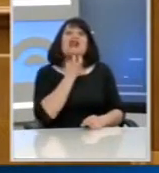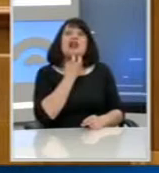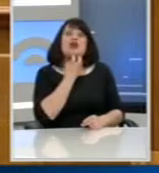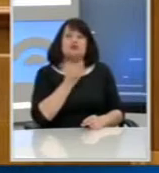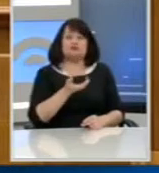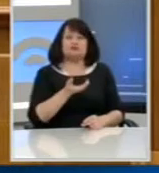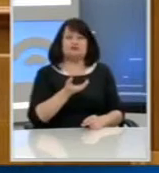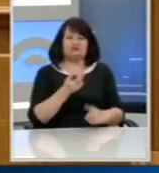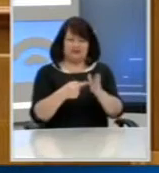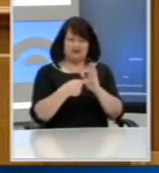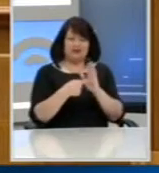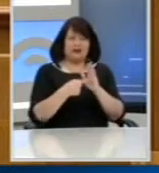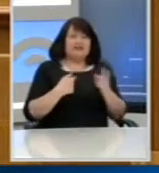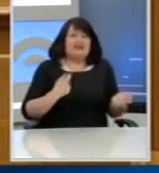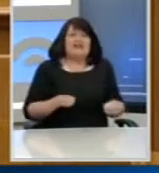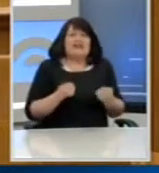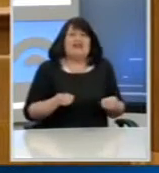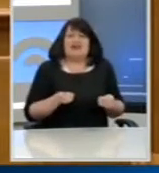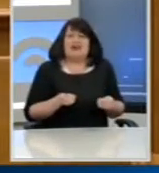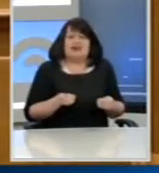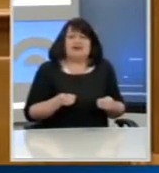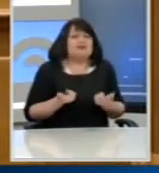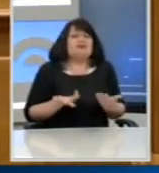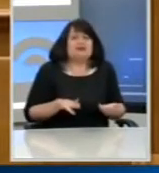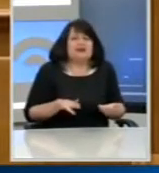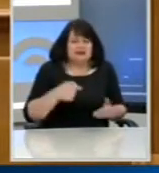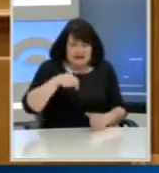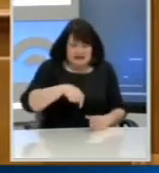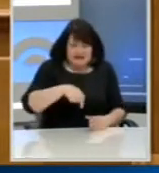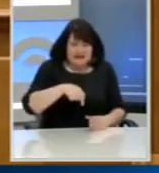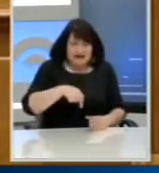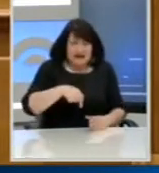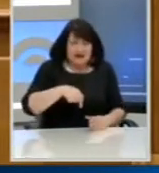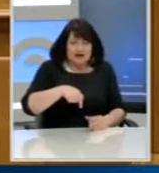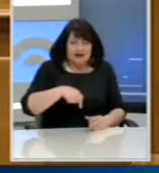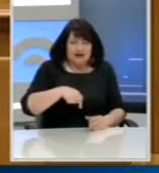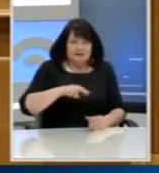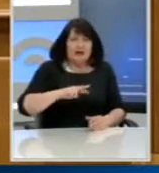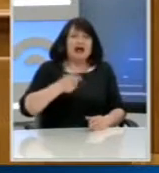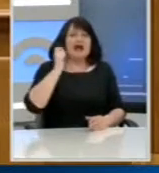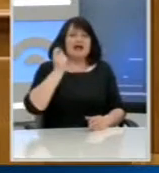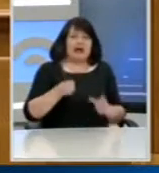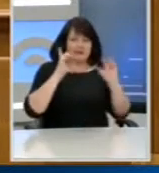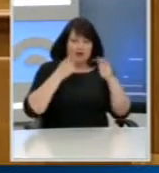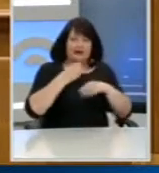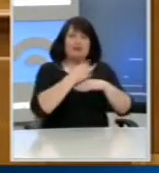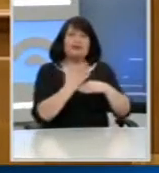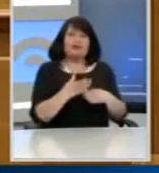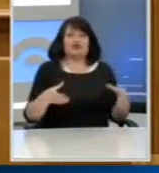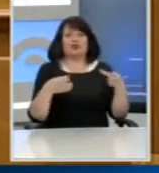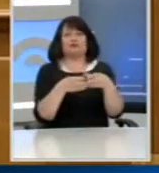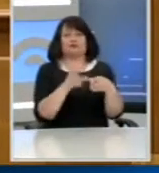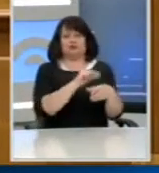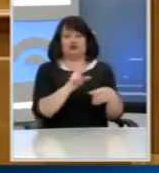το δείγμα του τι ακριβώς συμβαίνει. Το ότι σήμερα αξιωματική αντιπολίτευση και ΠΑΣΟΚ είναι ένα και το